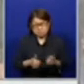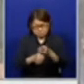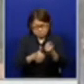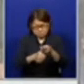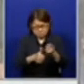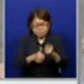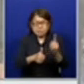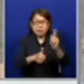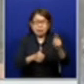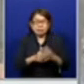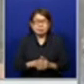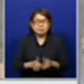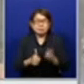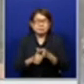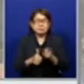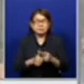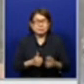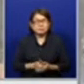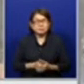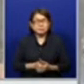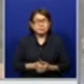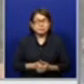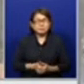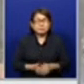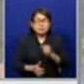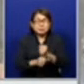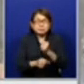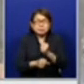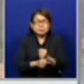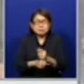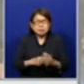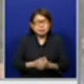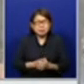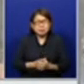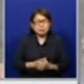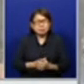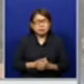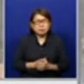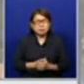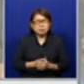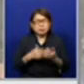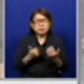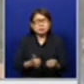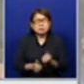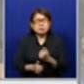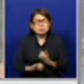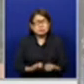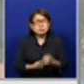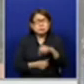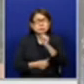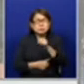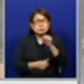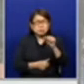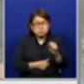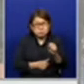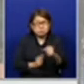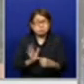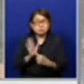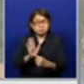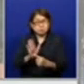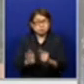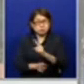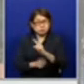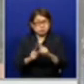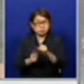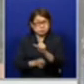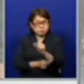นะครับเรื่องแรกก็คือนะครับการทำงานนะครับนี่ครับท่านคุณหมอกิติศักดิ์คณาสวัสดิ์และสสเราเสนอวันที่28